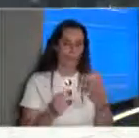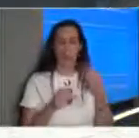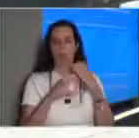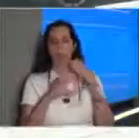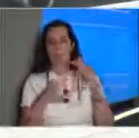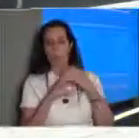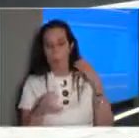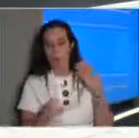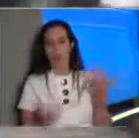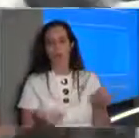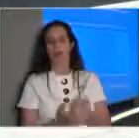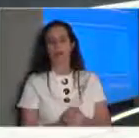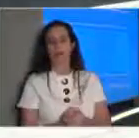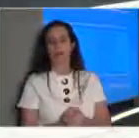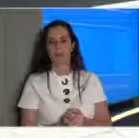התחבורה.